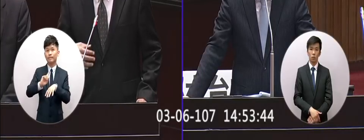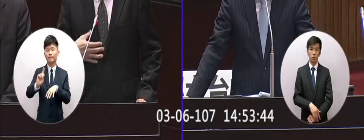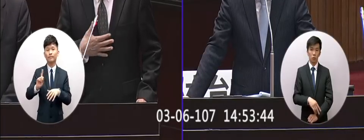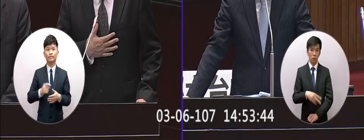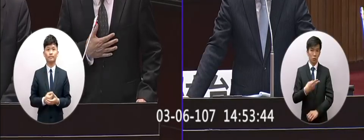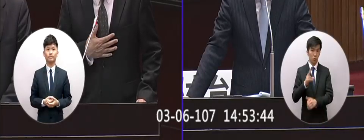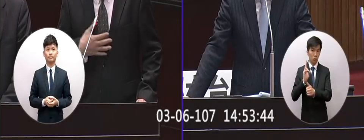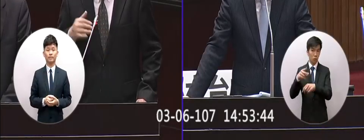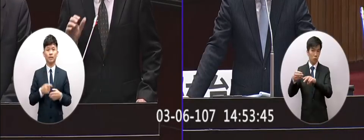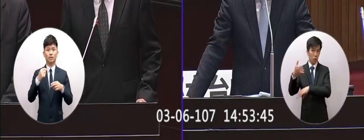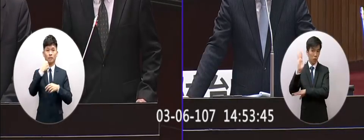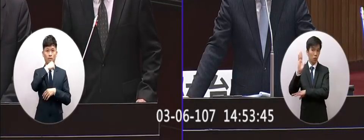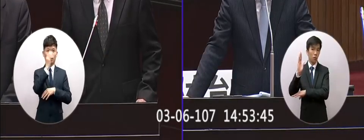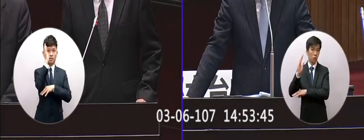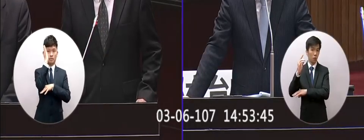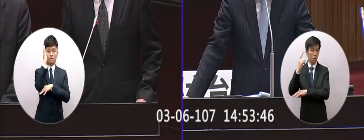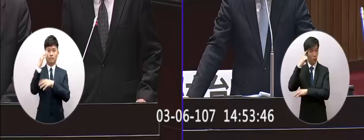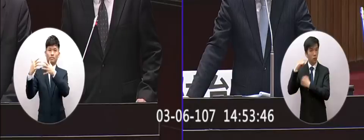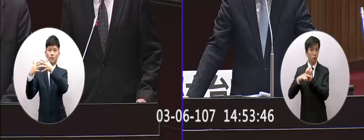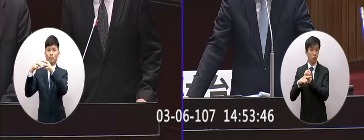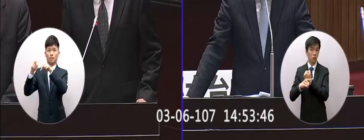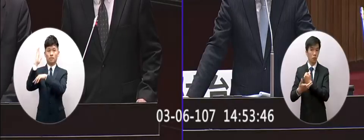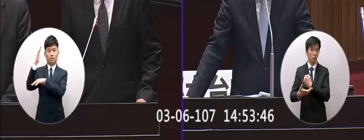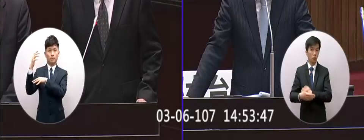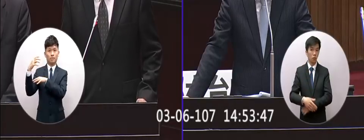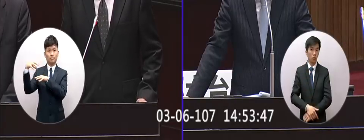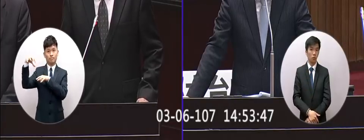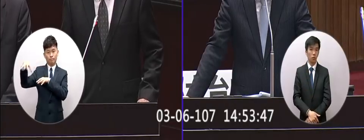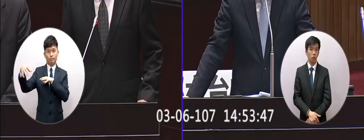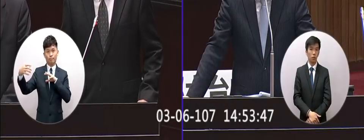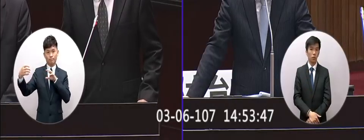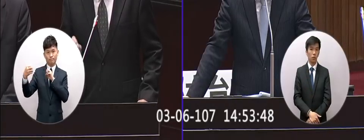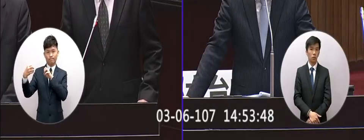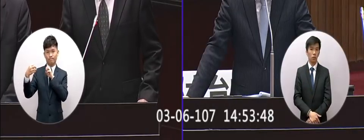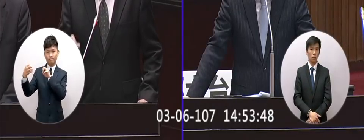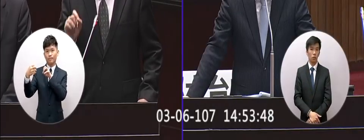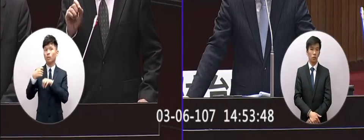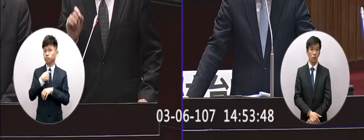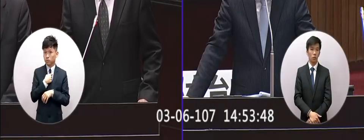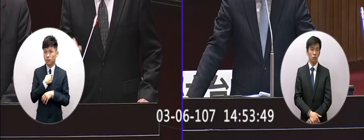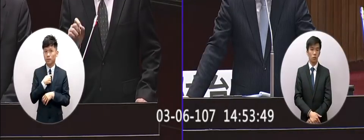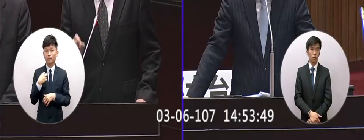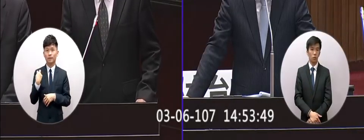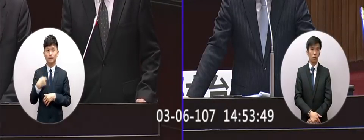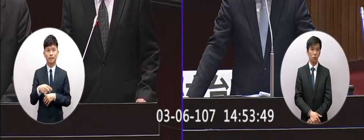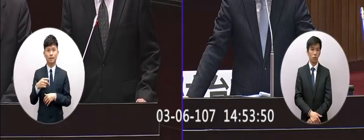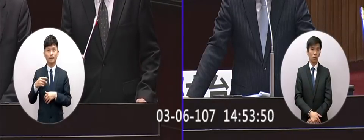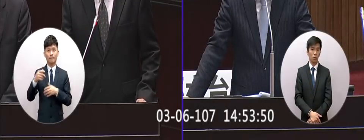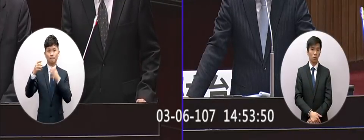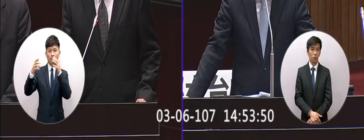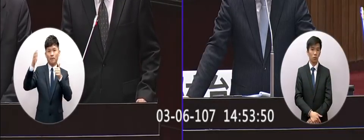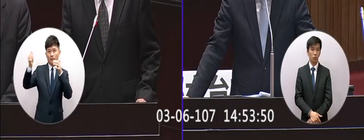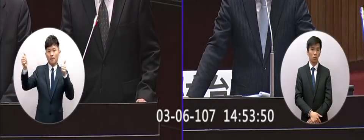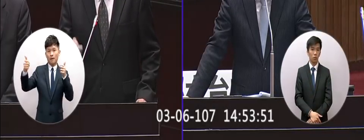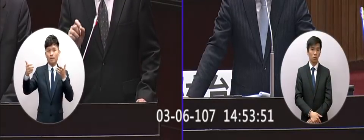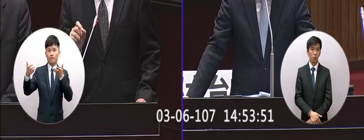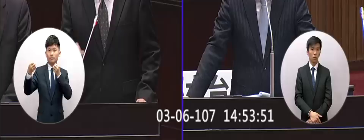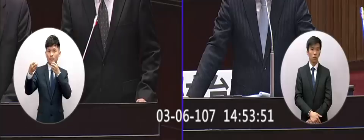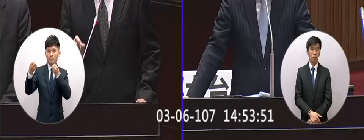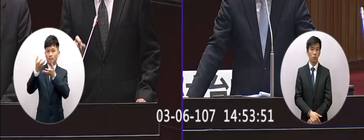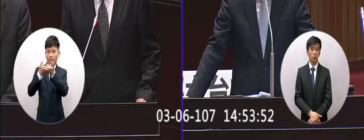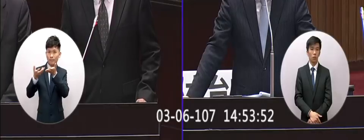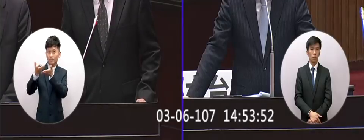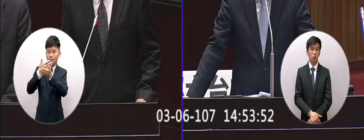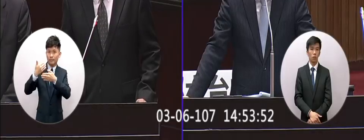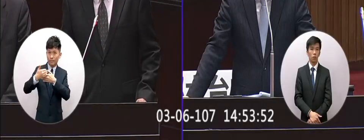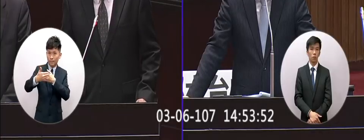政部门。 我们的政府跟美国的行政部门具体来协商。那我想也必须要说，这些高层交往过程当中，要